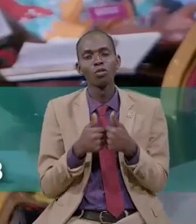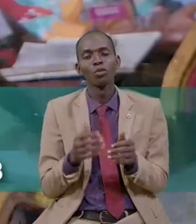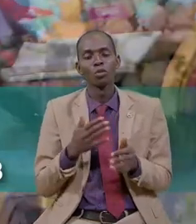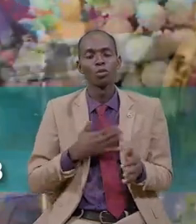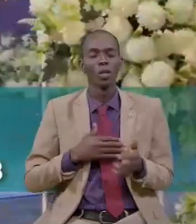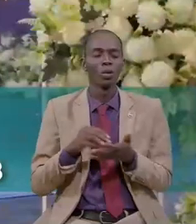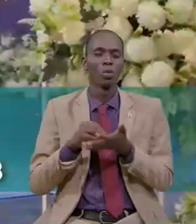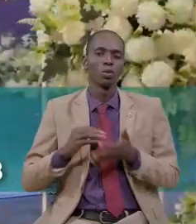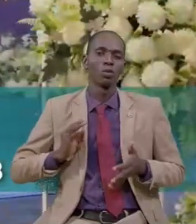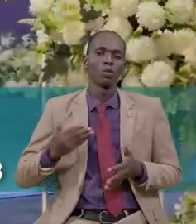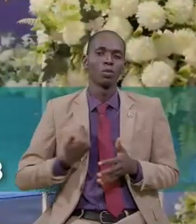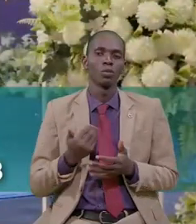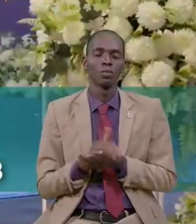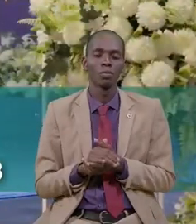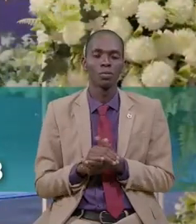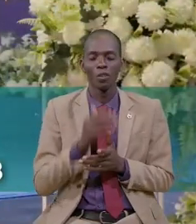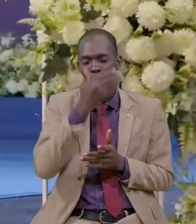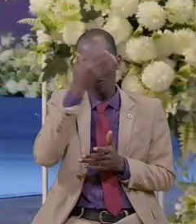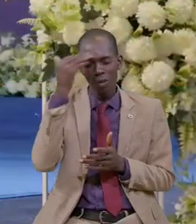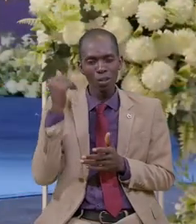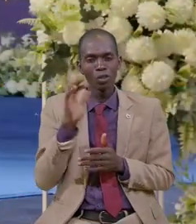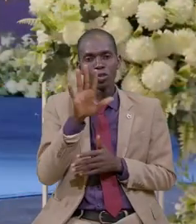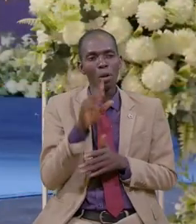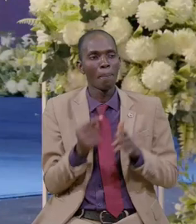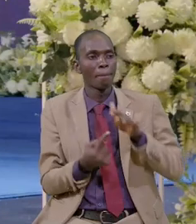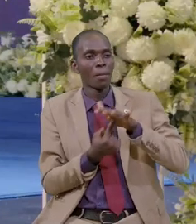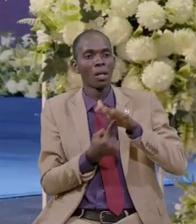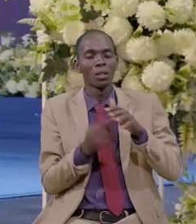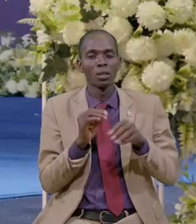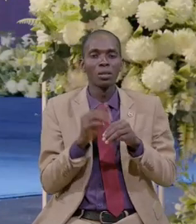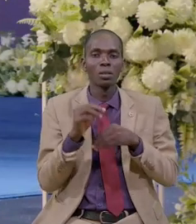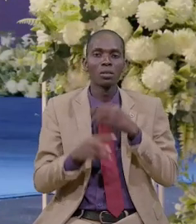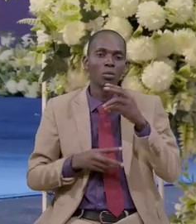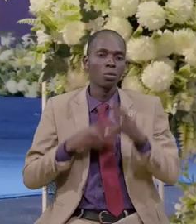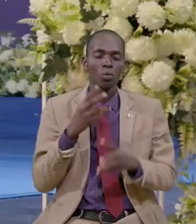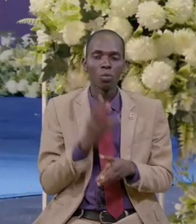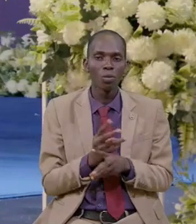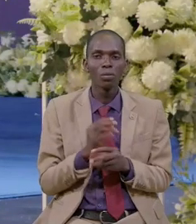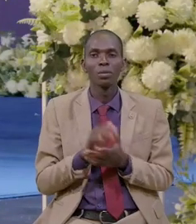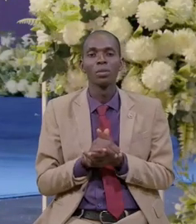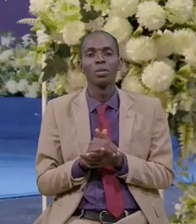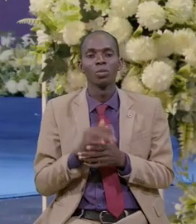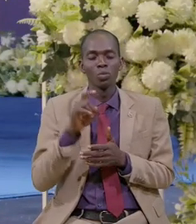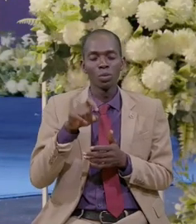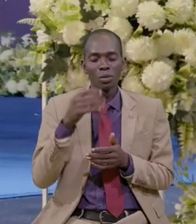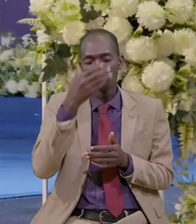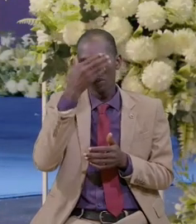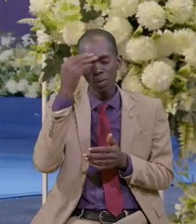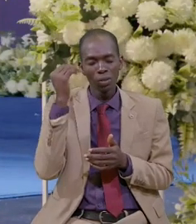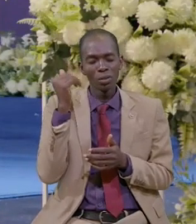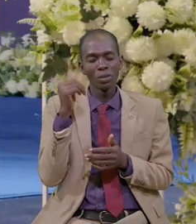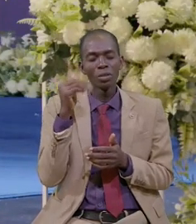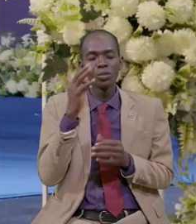Si nous gagnons toute la popularité du monde, si nous gagnons toute la prospérité